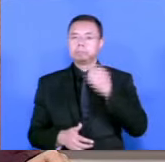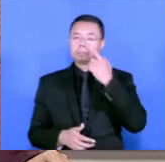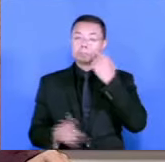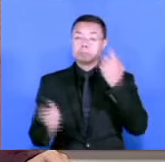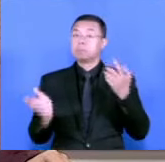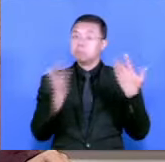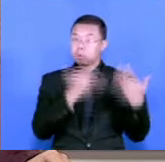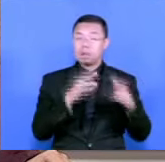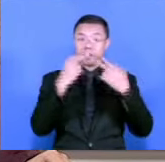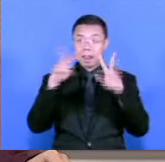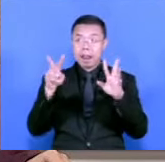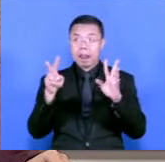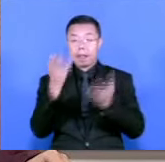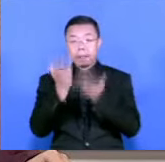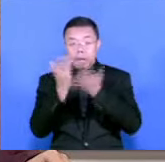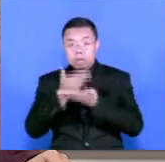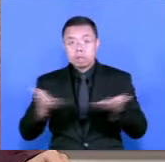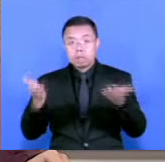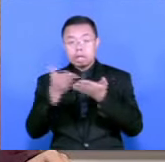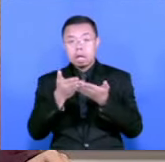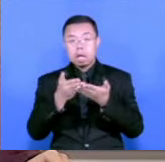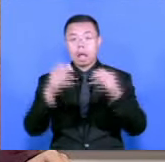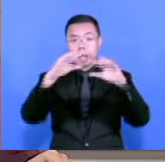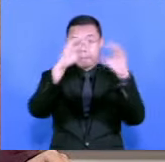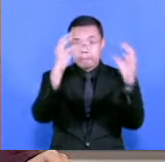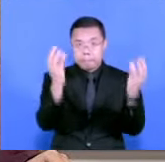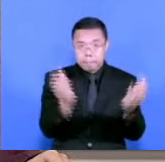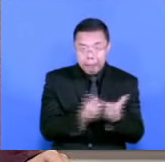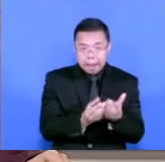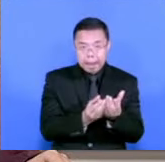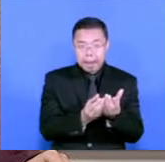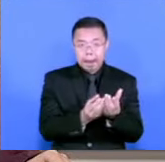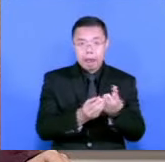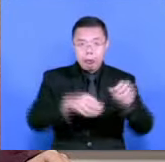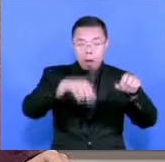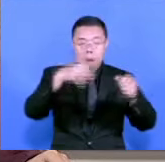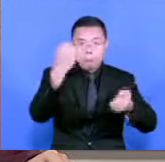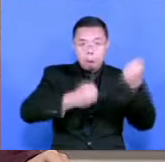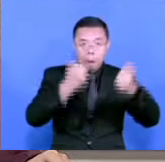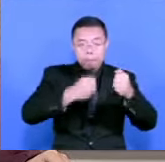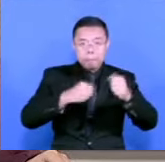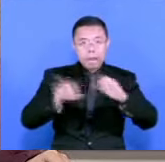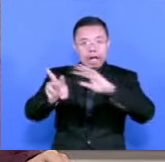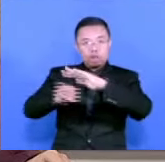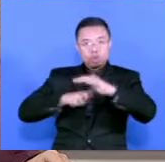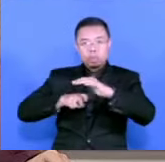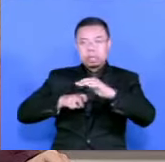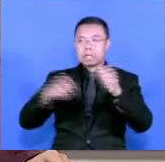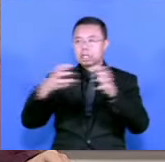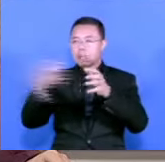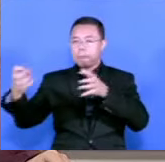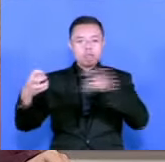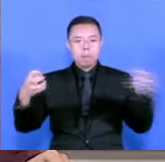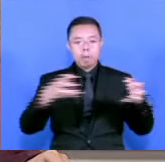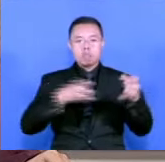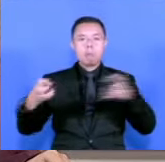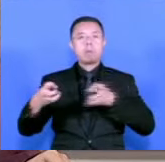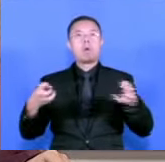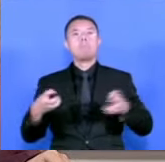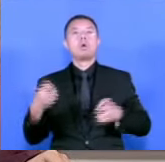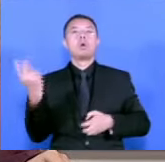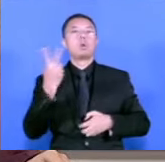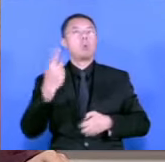Setelah sempat viral di media sosial aksi pencurian ban mobil di sebuah mal dan rumah sakit umum Koja Jakarta, polisi berhasil meringkus dua